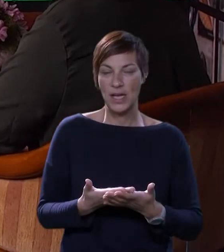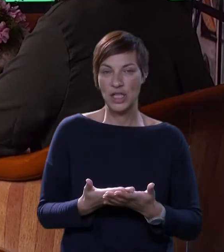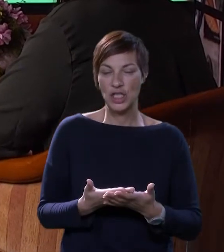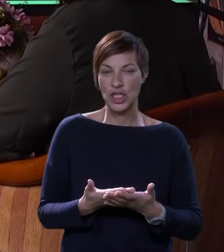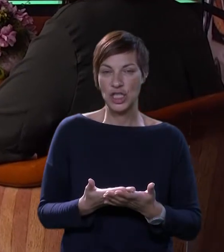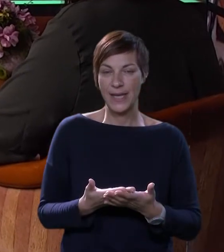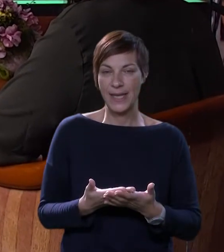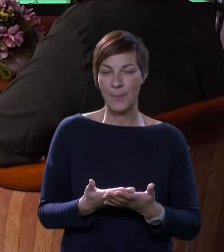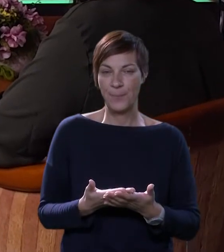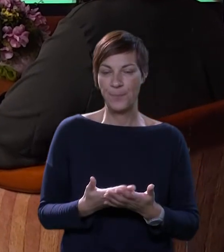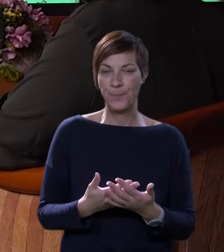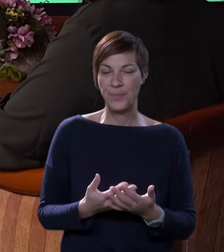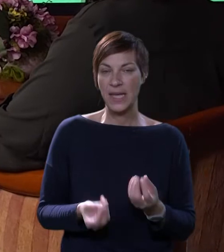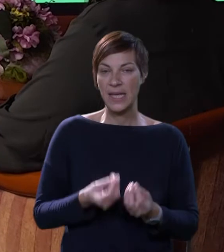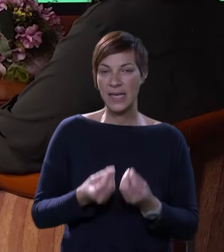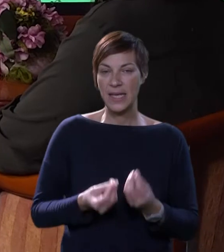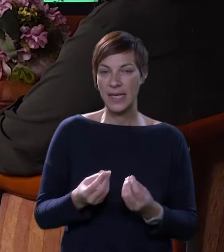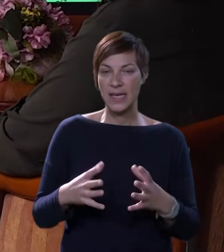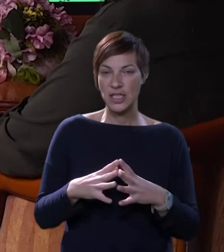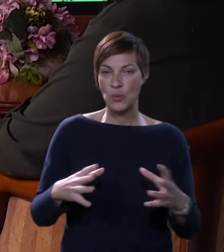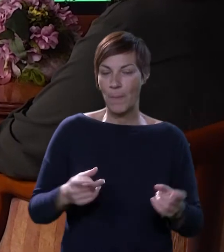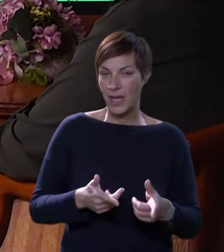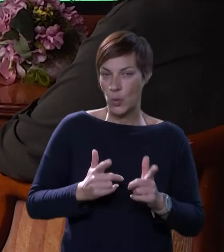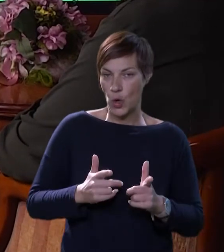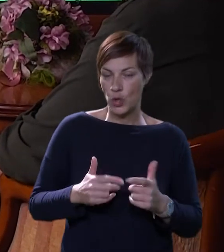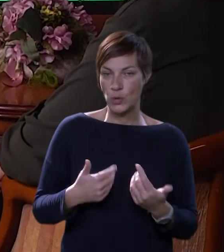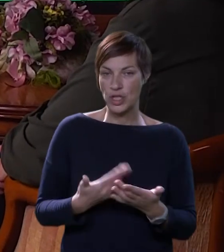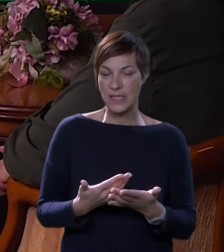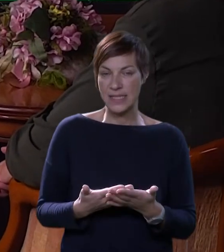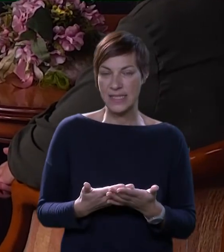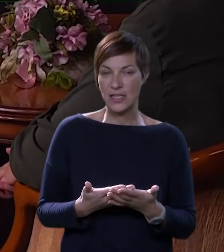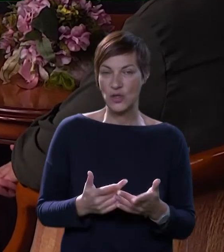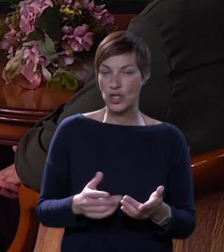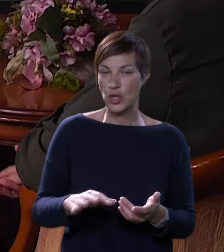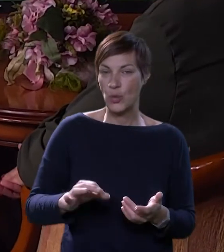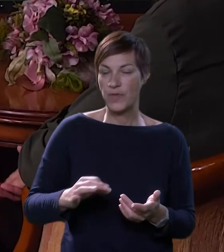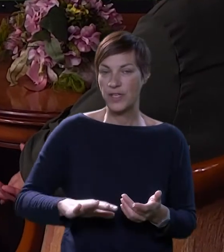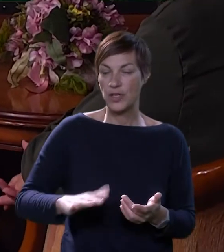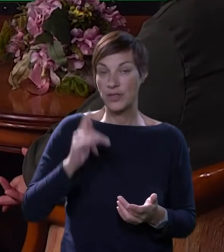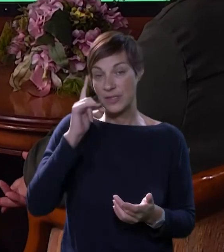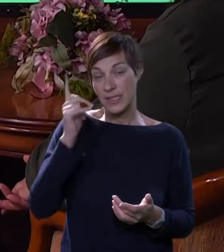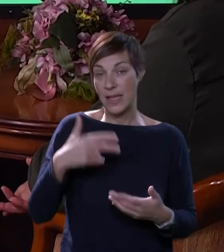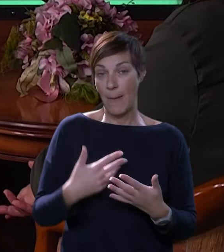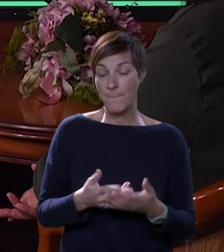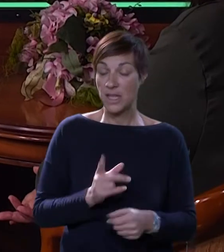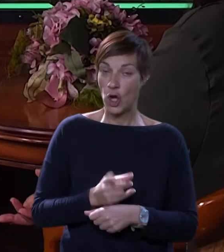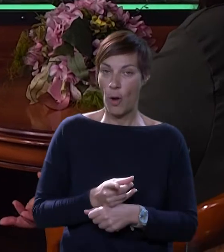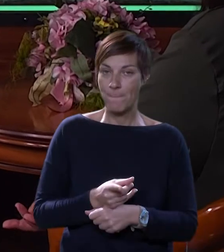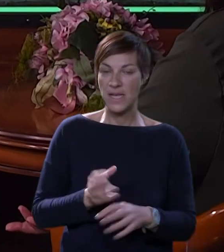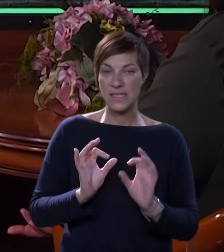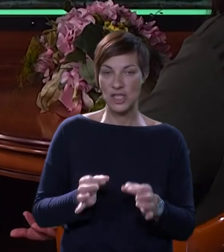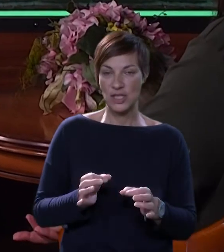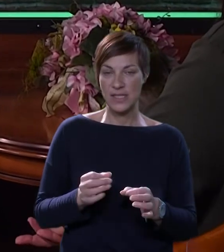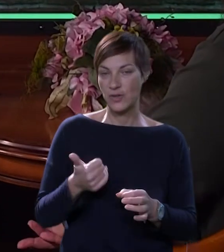nekih, ajmo reći, igračaka u obliku oružja, zato što zaista u vrtićkom okruženju to zna biti zaista